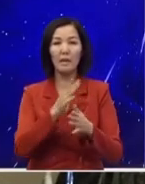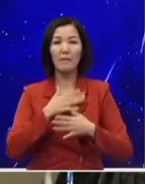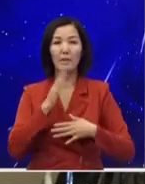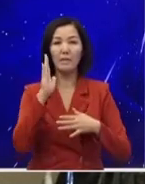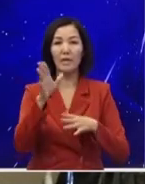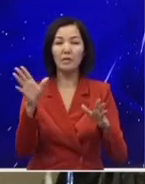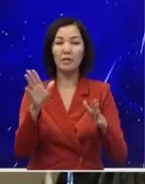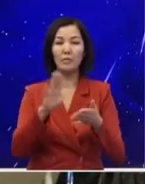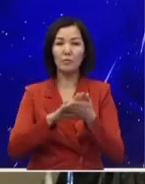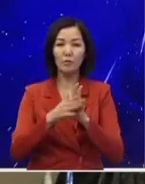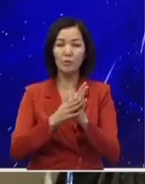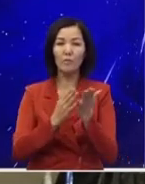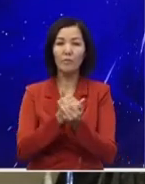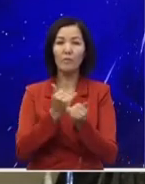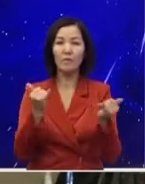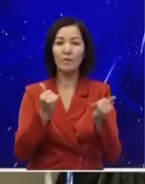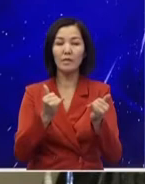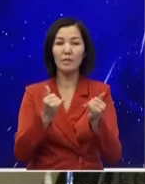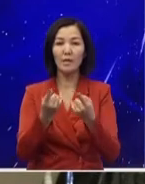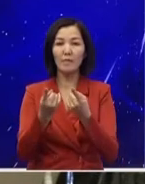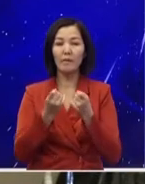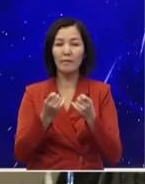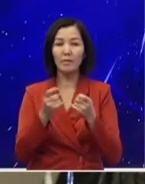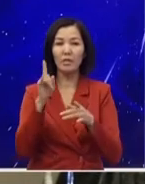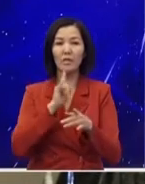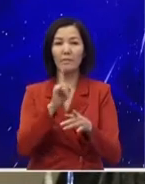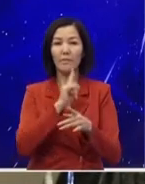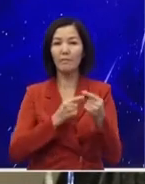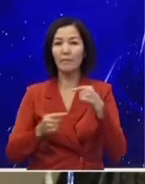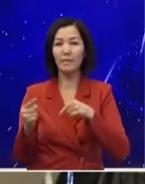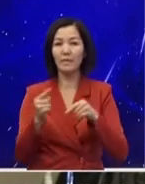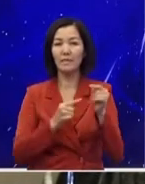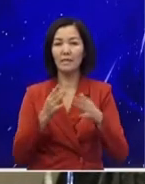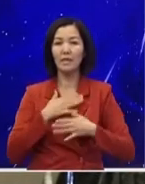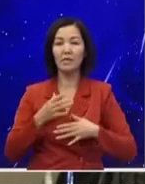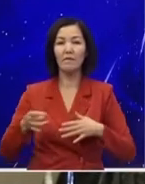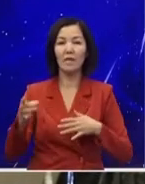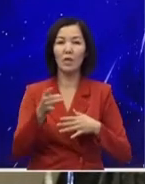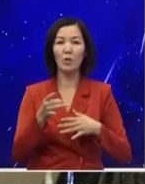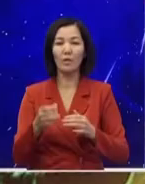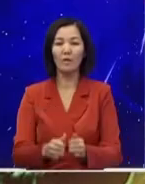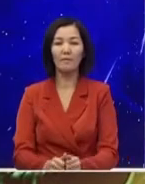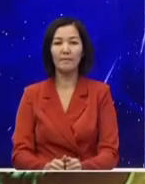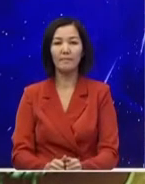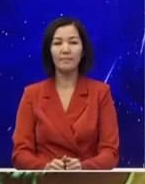будем создавать комфортные условия для привлечения женщин в бизнес-комьюнити региона».